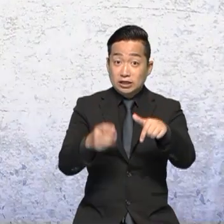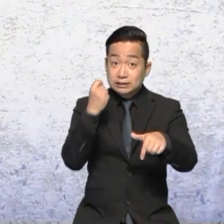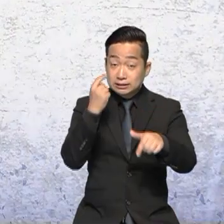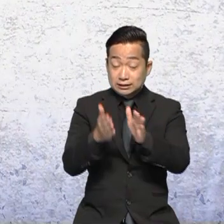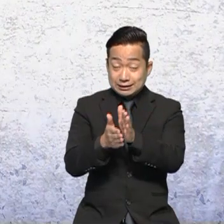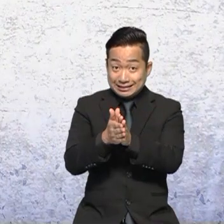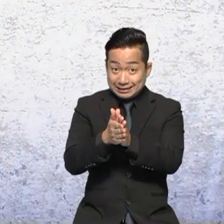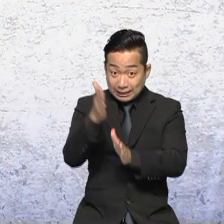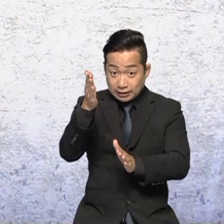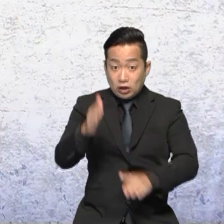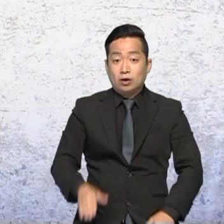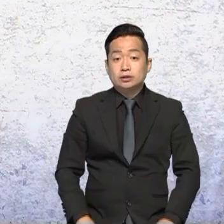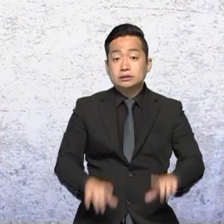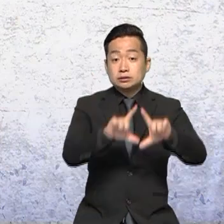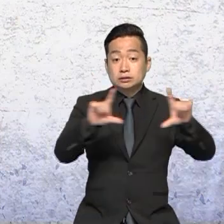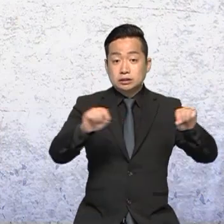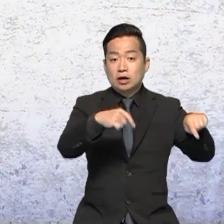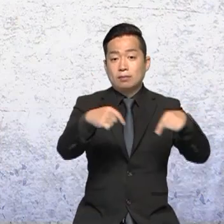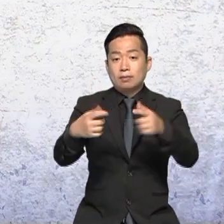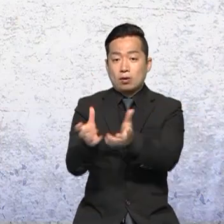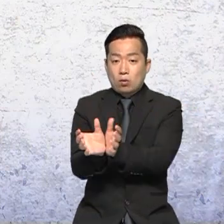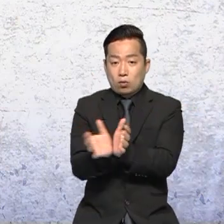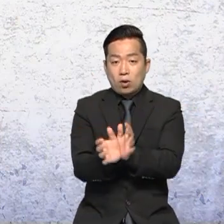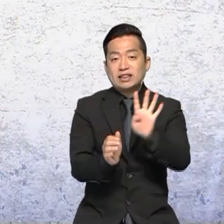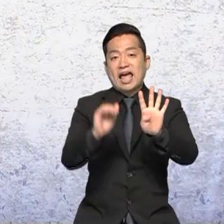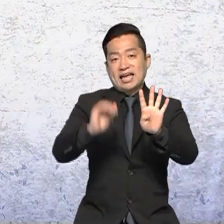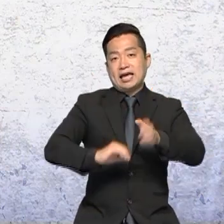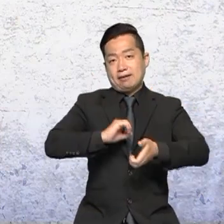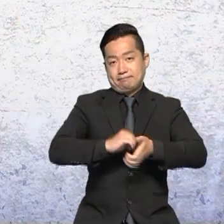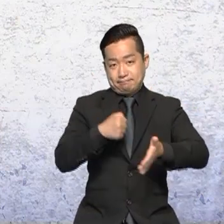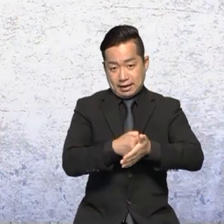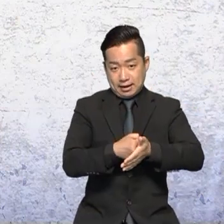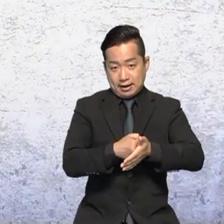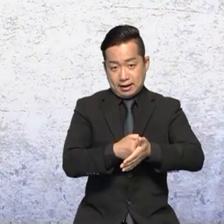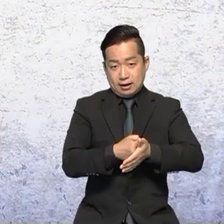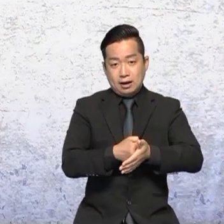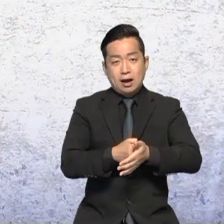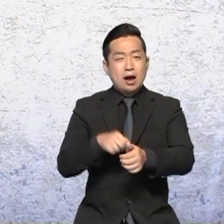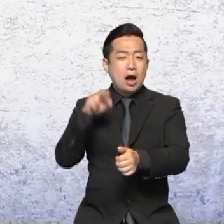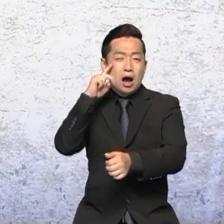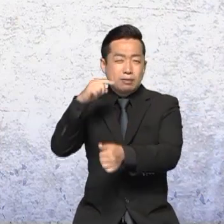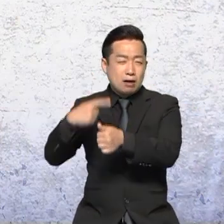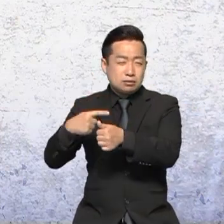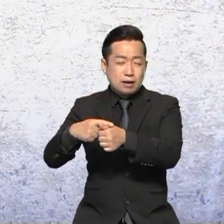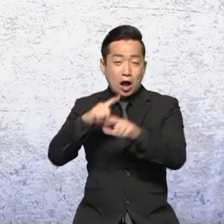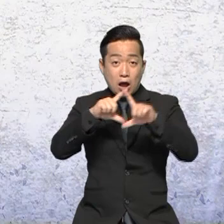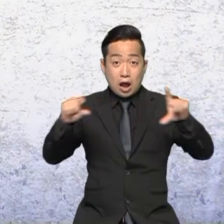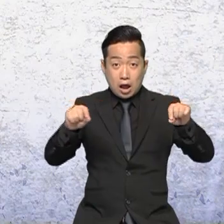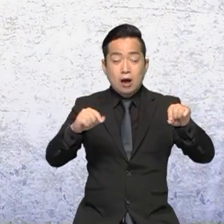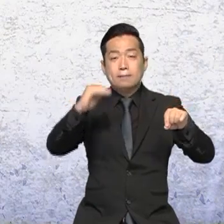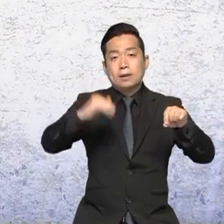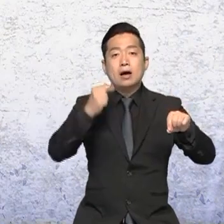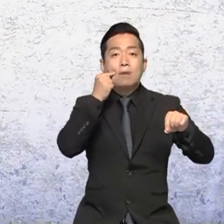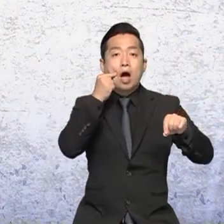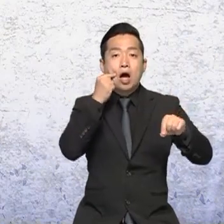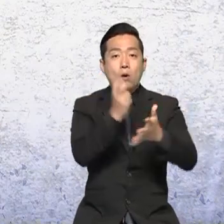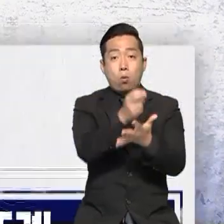지난달 정당 현수막 수를 선거구별 4개 이하로 제한하고 혐오 비방 내용을 적을 수 없게 한 조례를